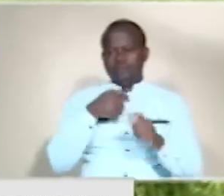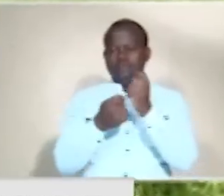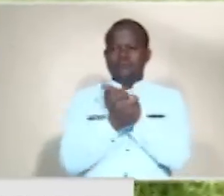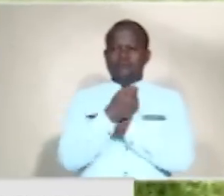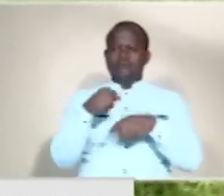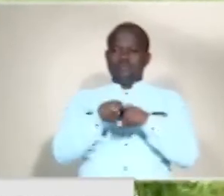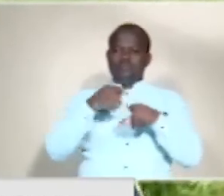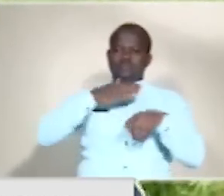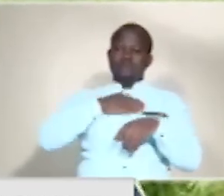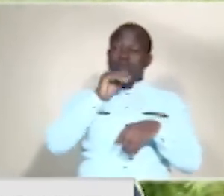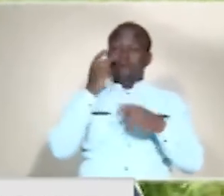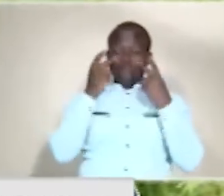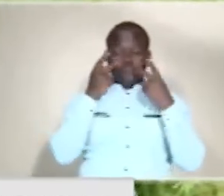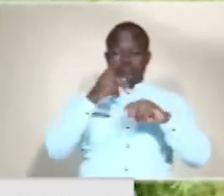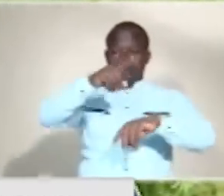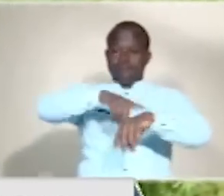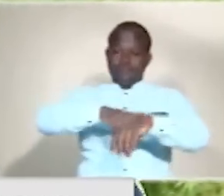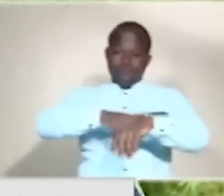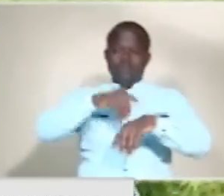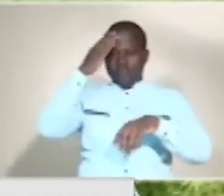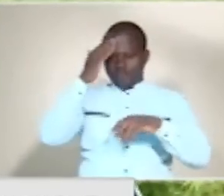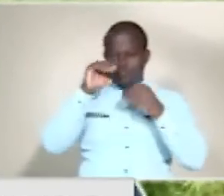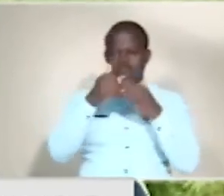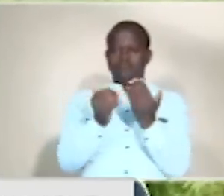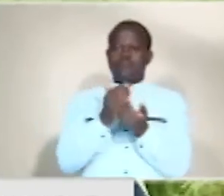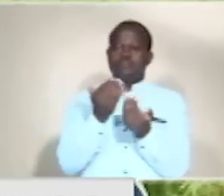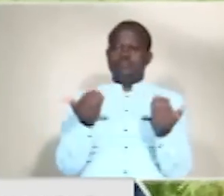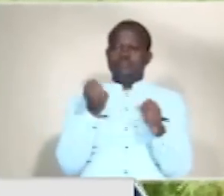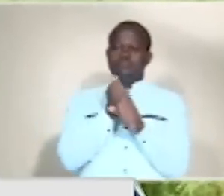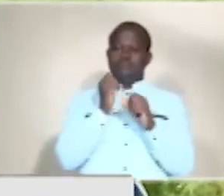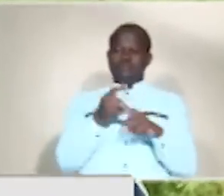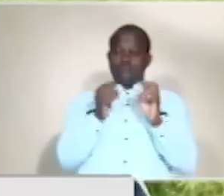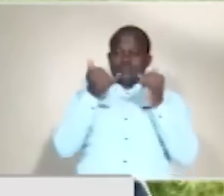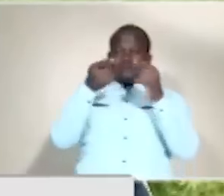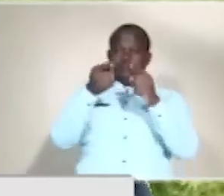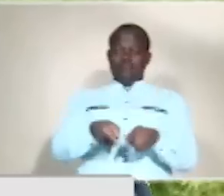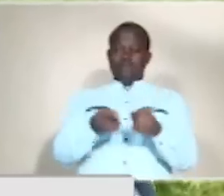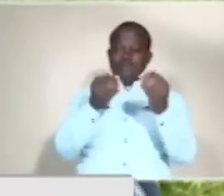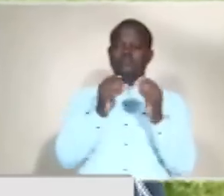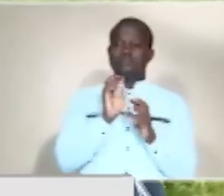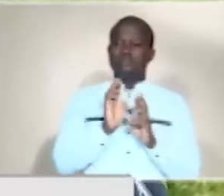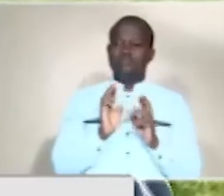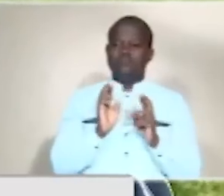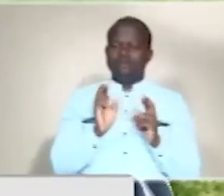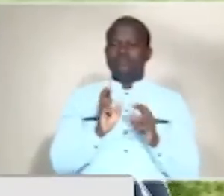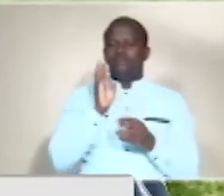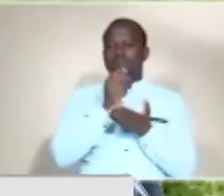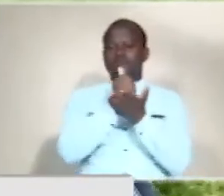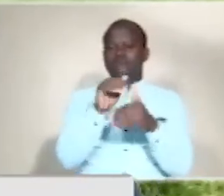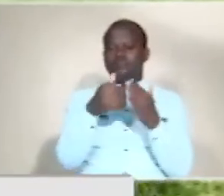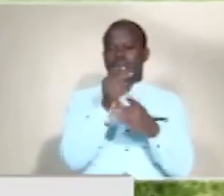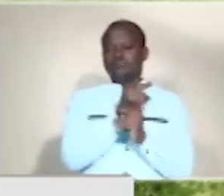ye natwe tudabona umwanya murabizi ko turesha abana bakozi ariko imushyize aha ngomba wizeye uko baza